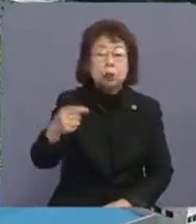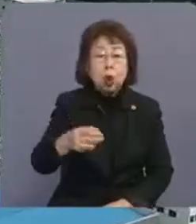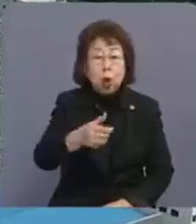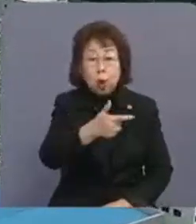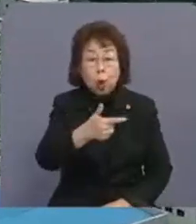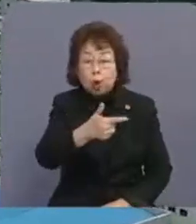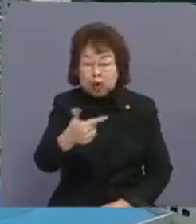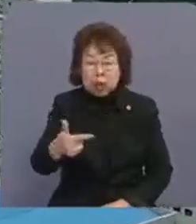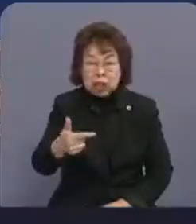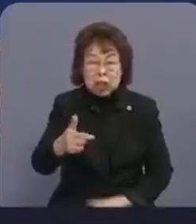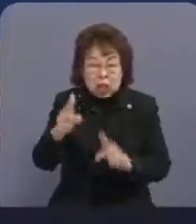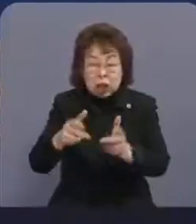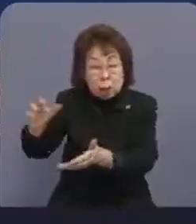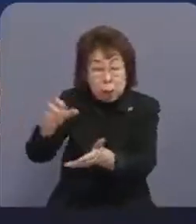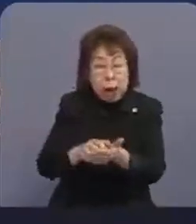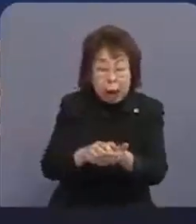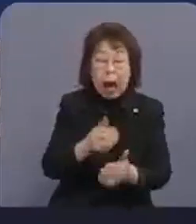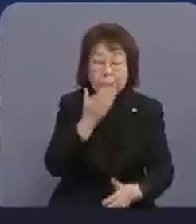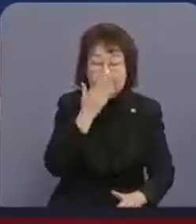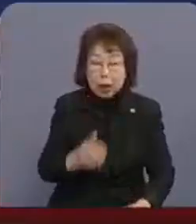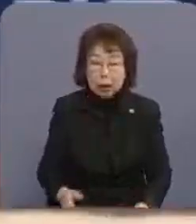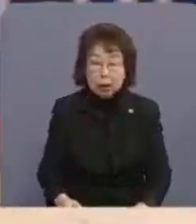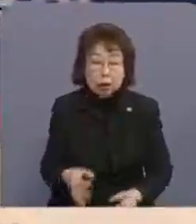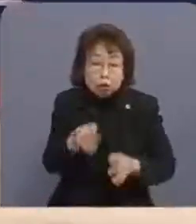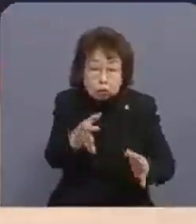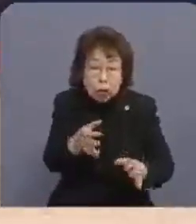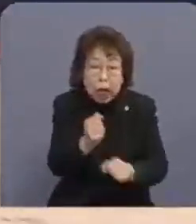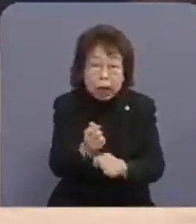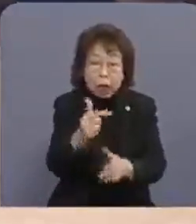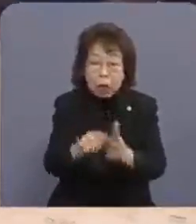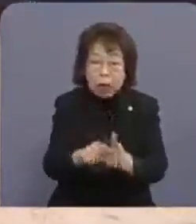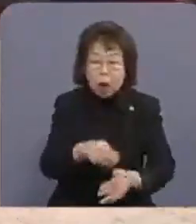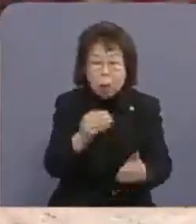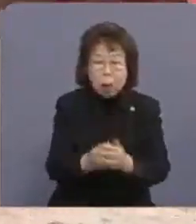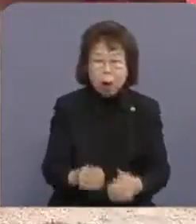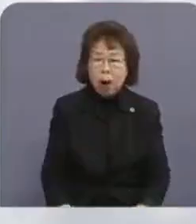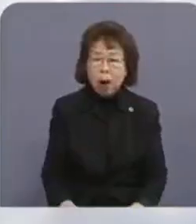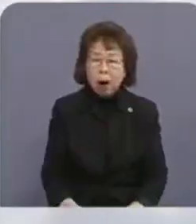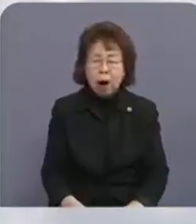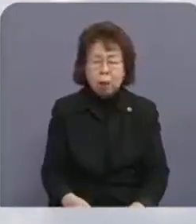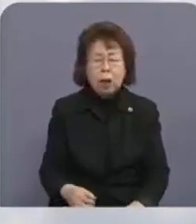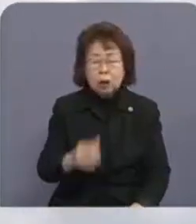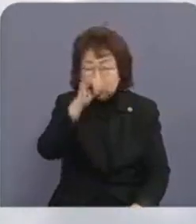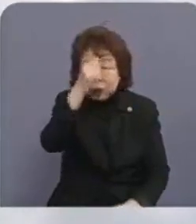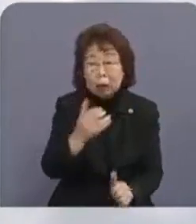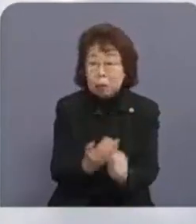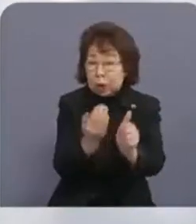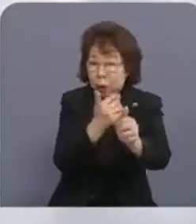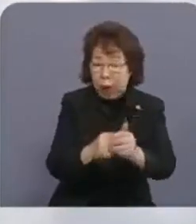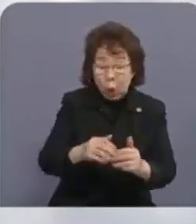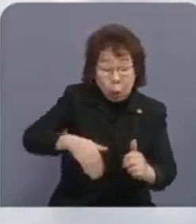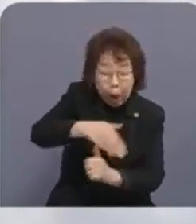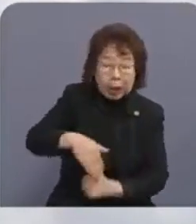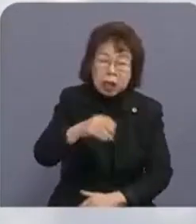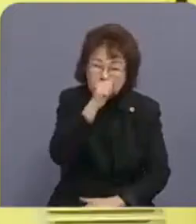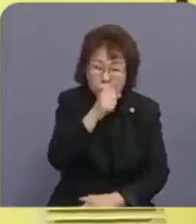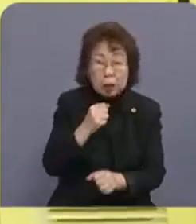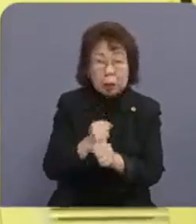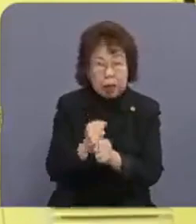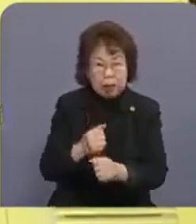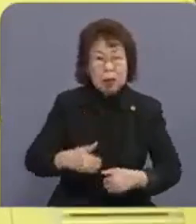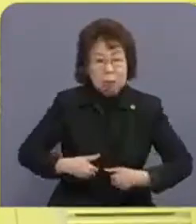기업 유치에 나섭니다 막대한 투자 유치를 위해선 무엇보다 인재 양성과 근로환경 개선이 가장